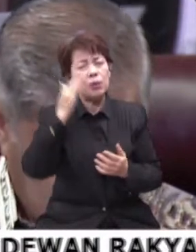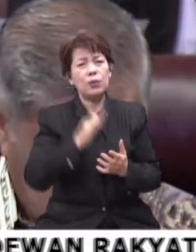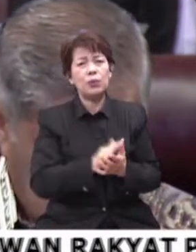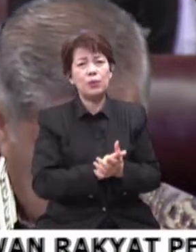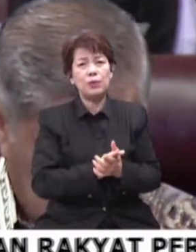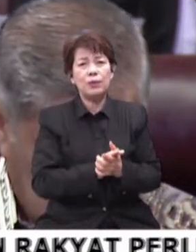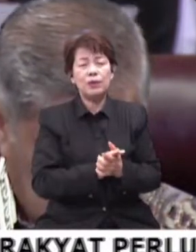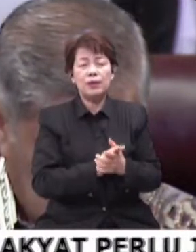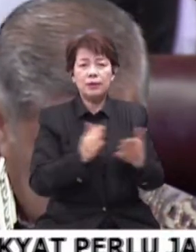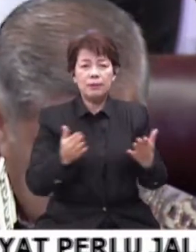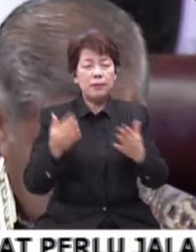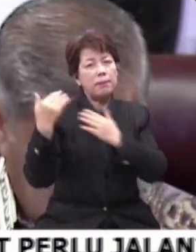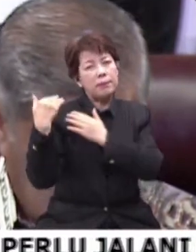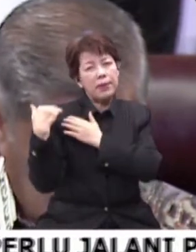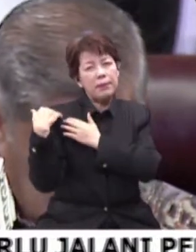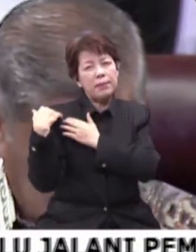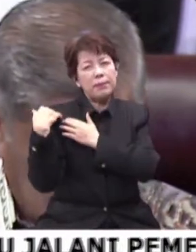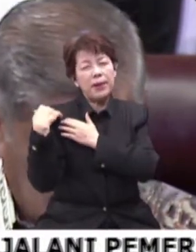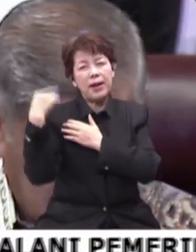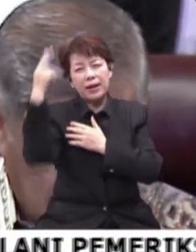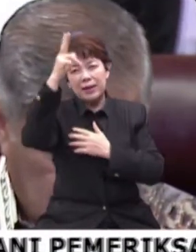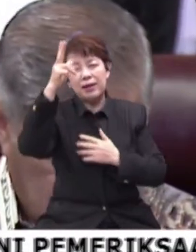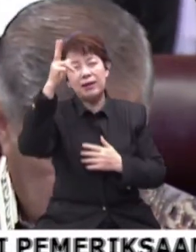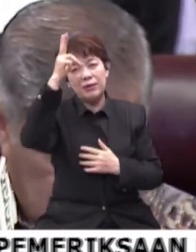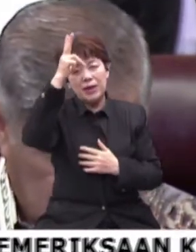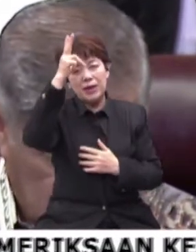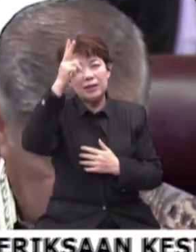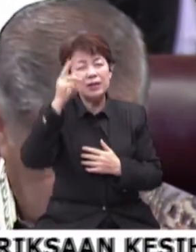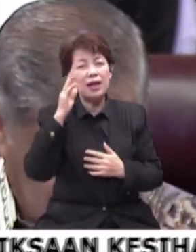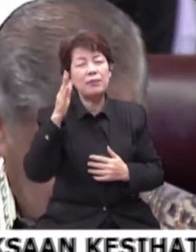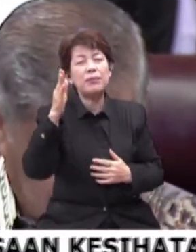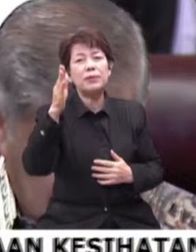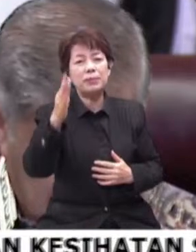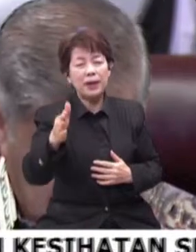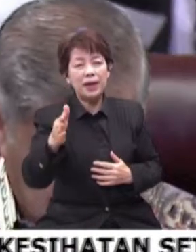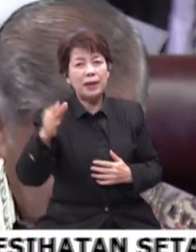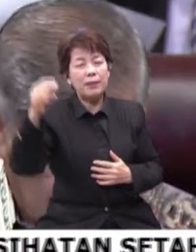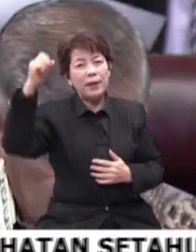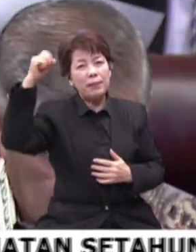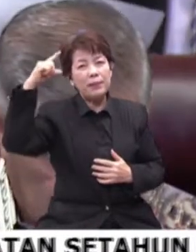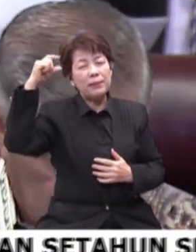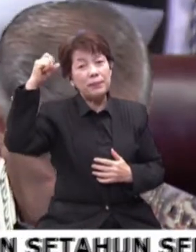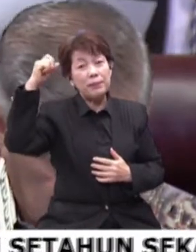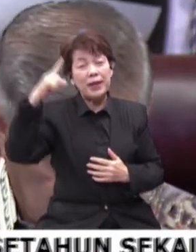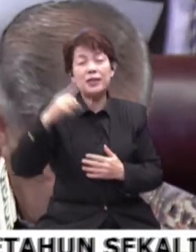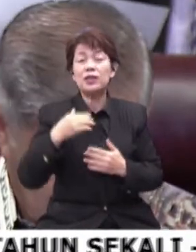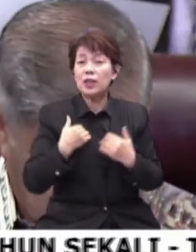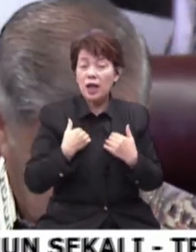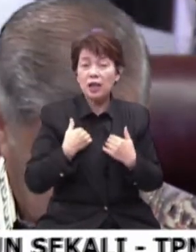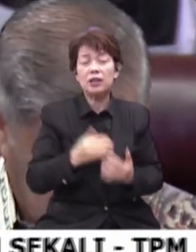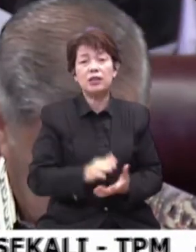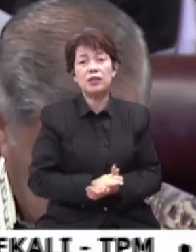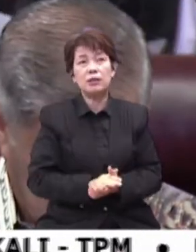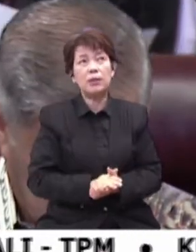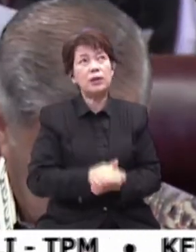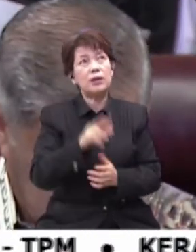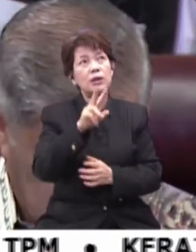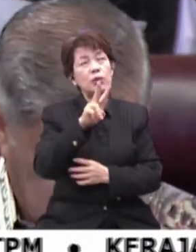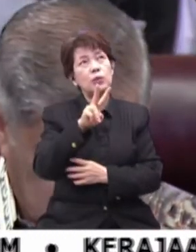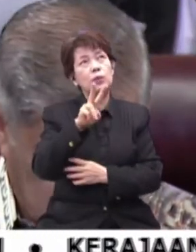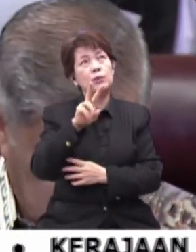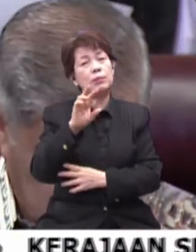beban kerajaan yang berdepan dengan bebannya pada tahun